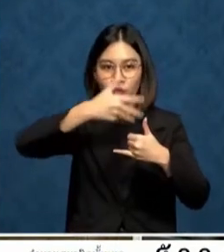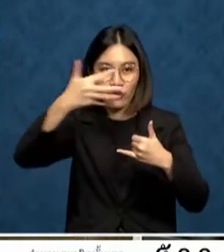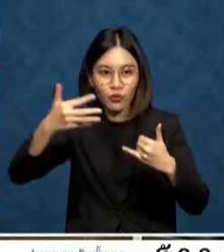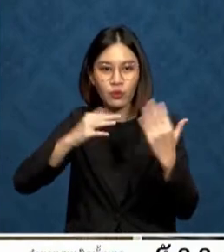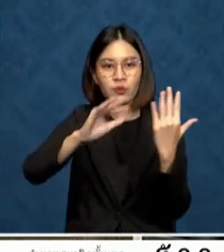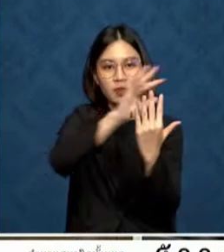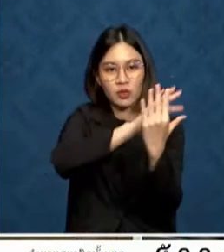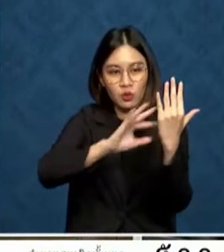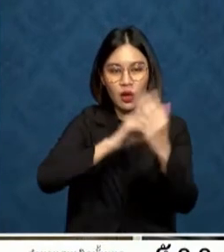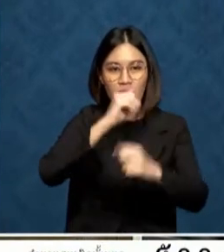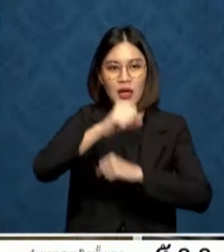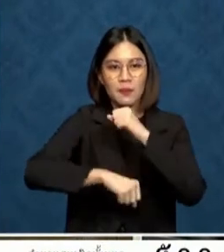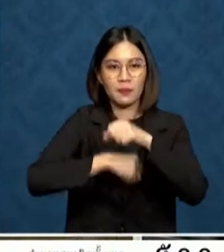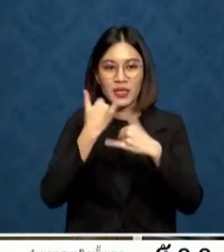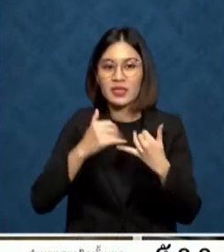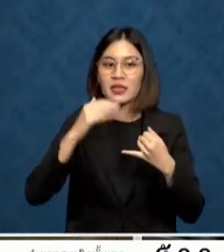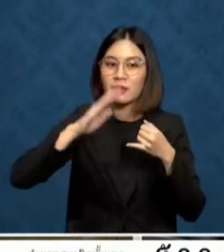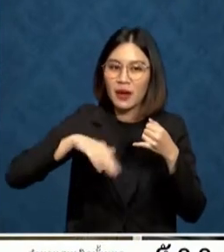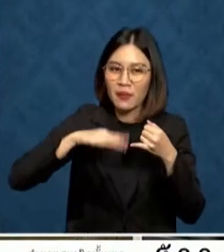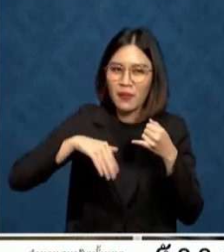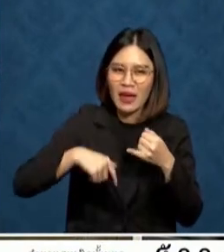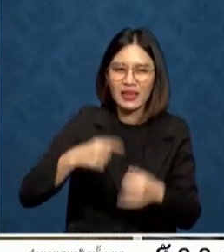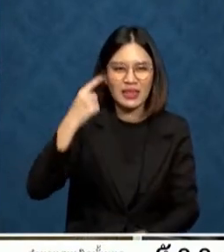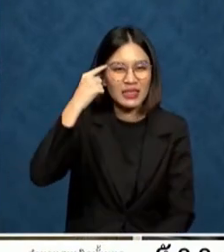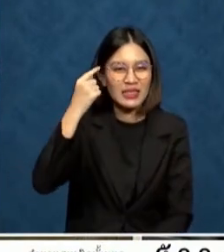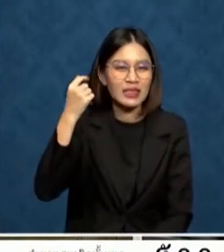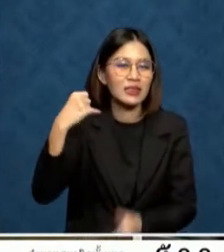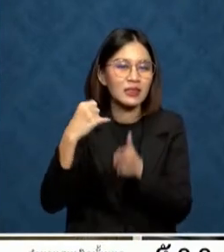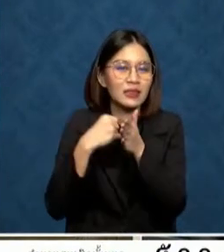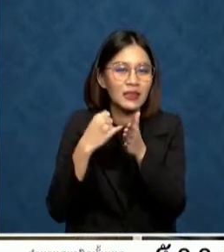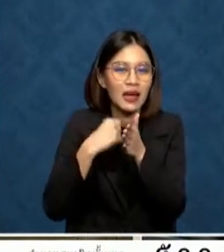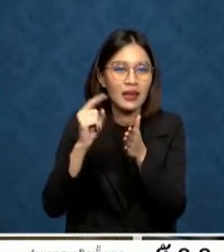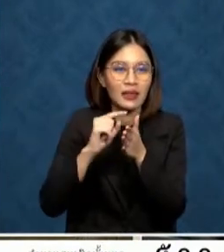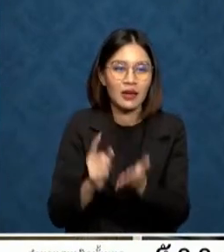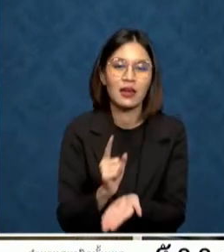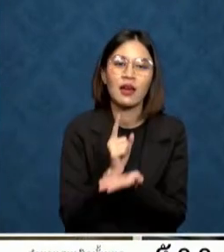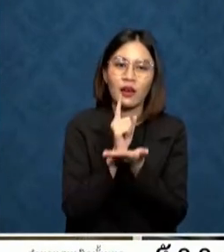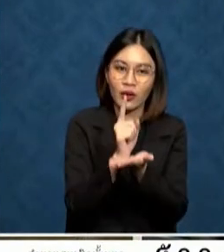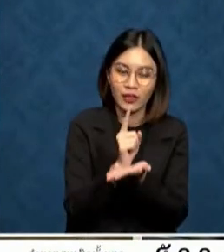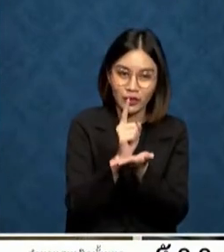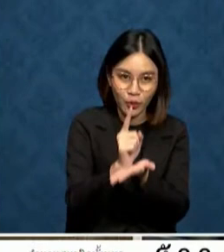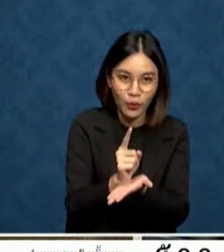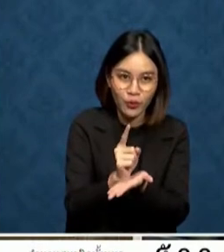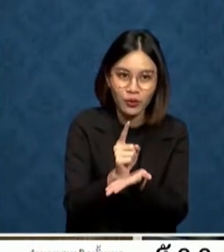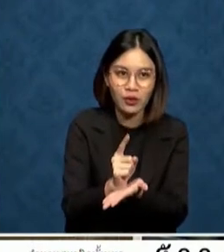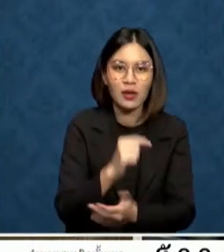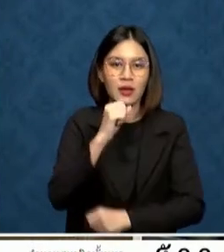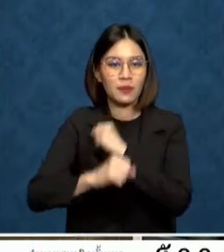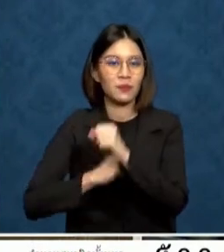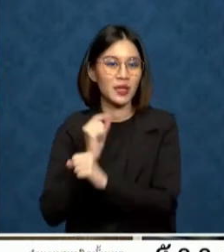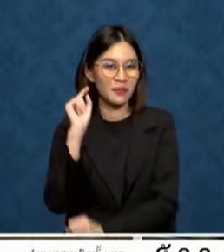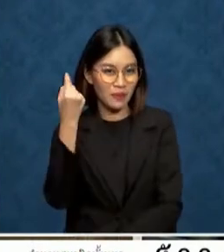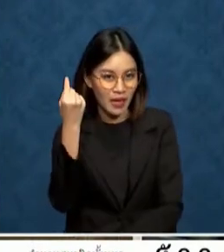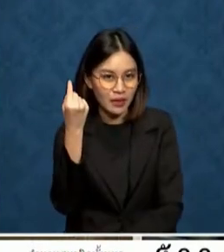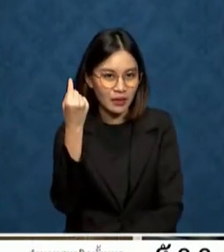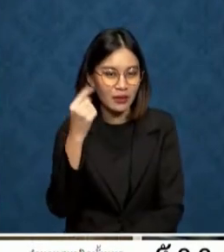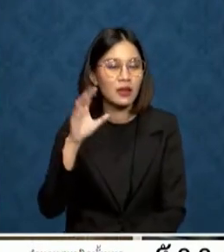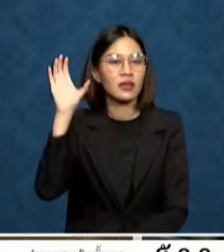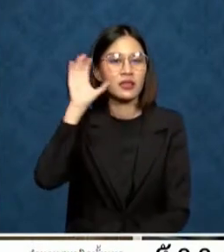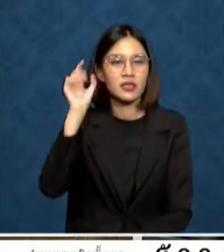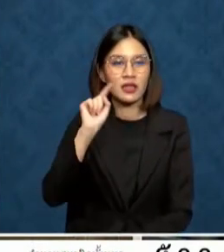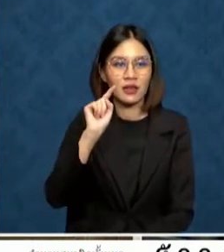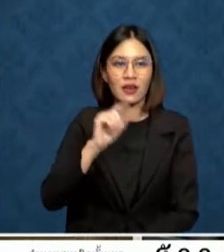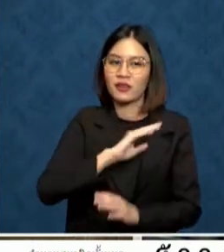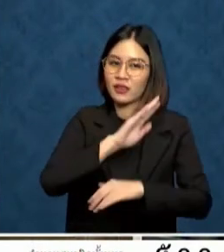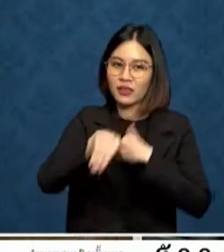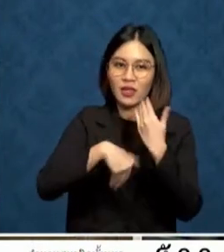และปลายปีนี้เดาได้ไม่ยากนะครับมันก็จะมีงานแบบลอยกระทงงานเคาท์ดาวน์ปีใหม่ก็เชื่อได้เลยว่างานพวก